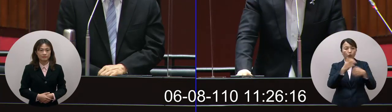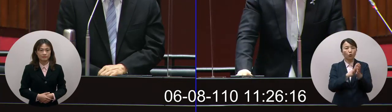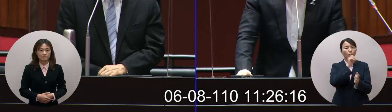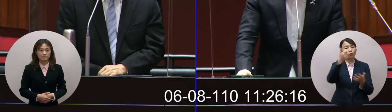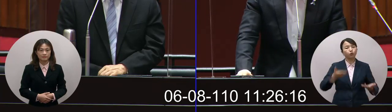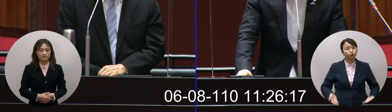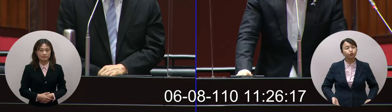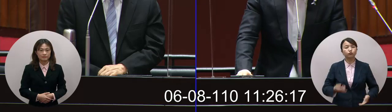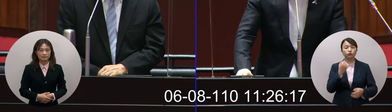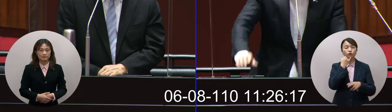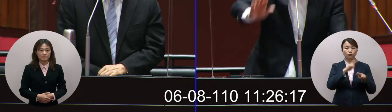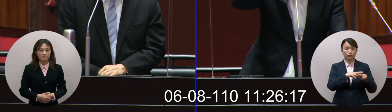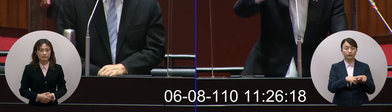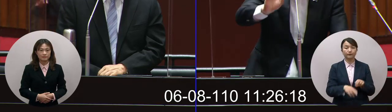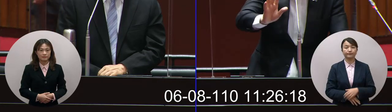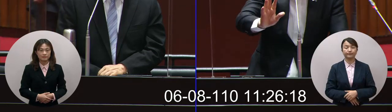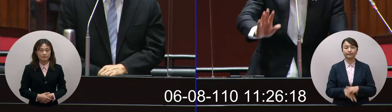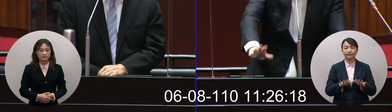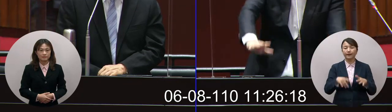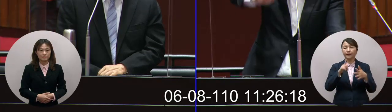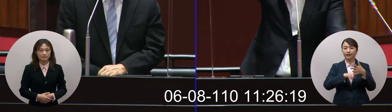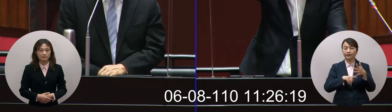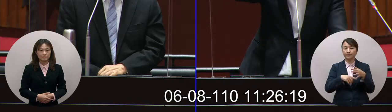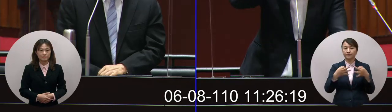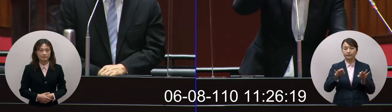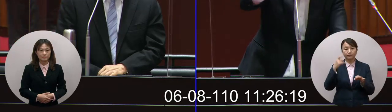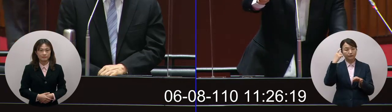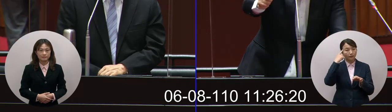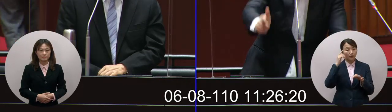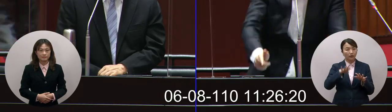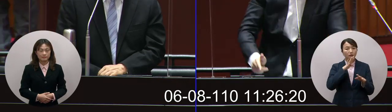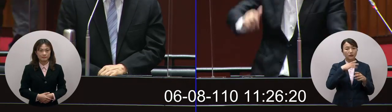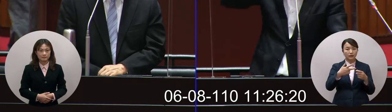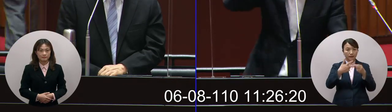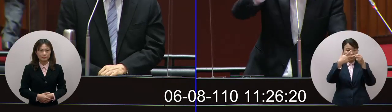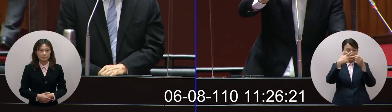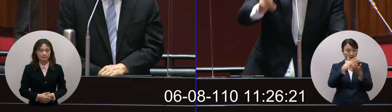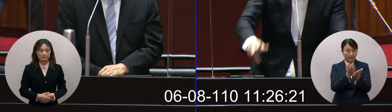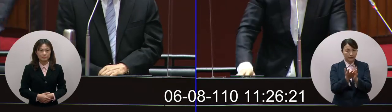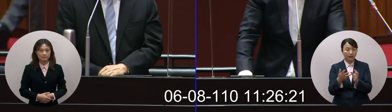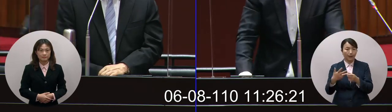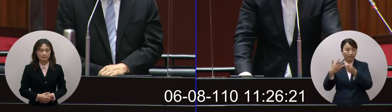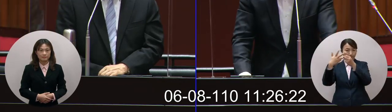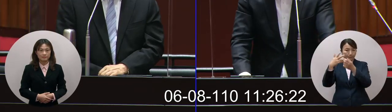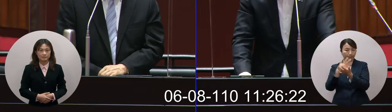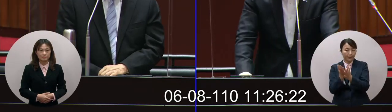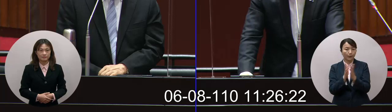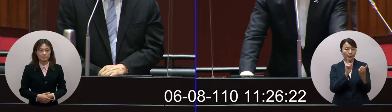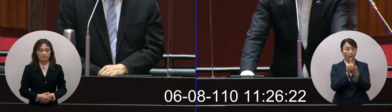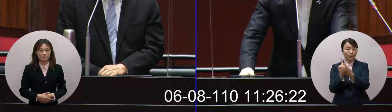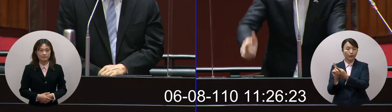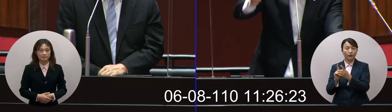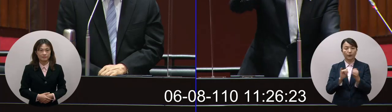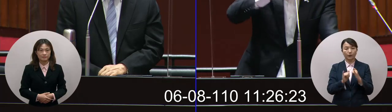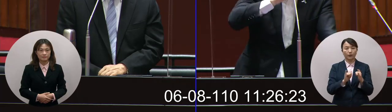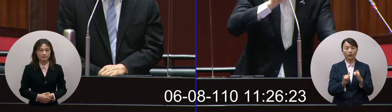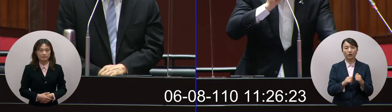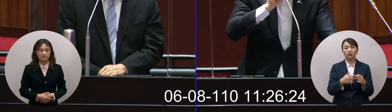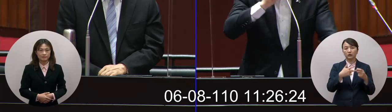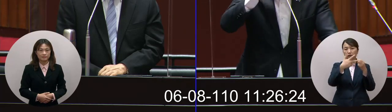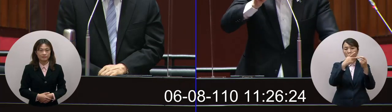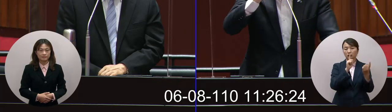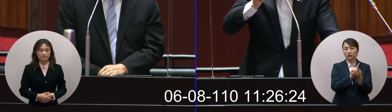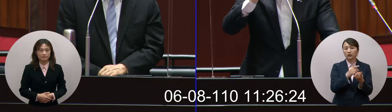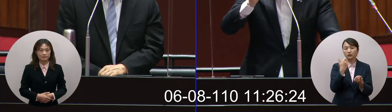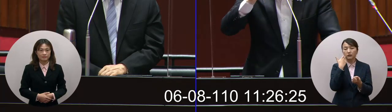你啊，系啦，你等歇困，系。这真简单，内底有第7项跟第8项的对象。第7项对